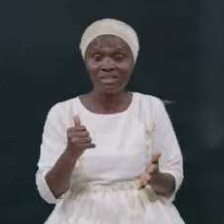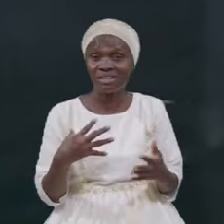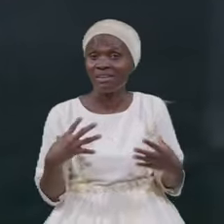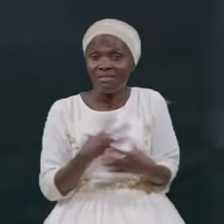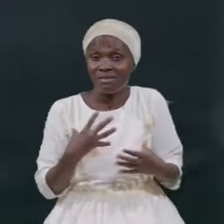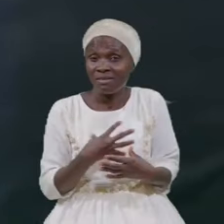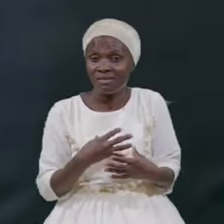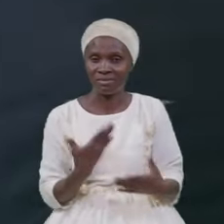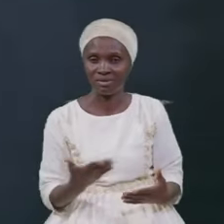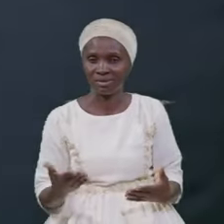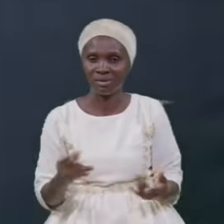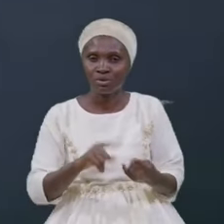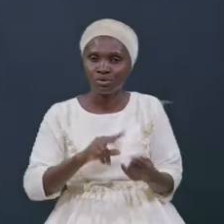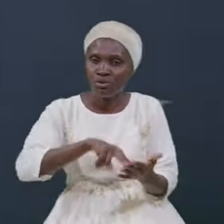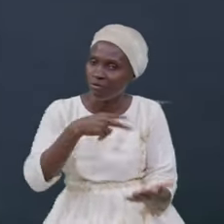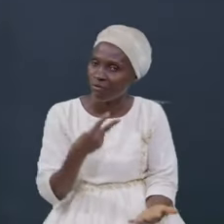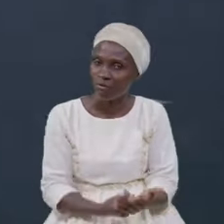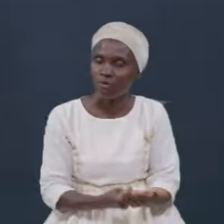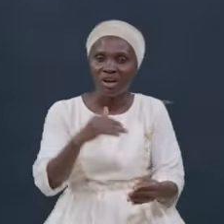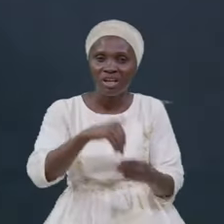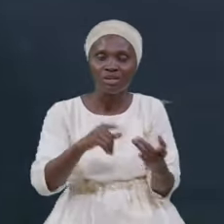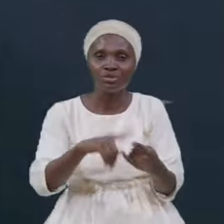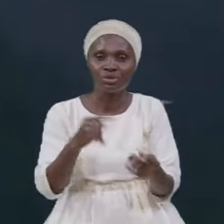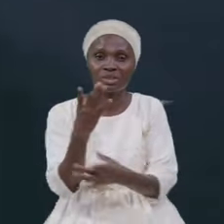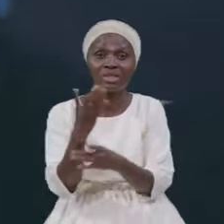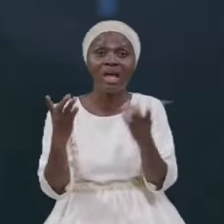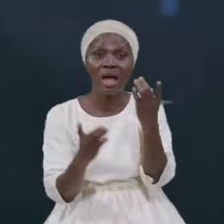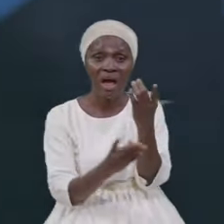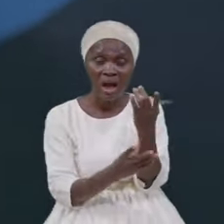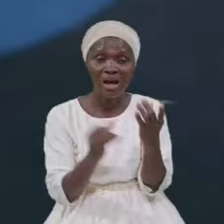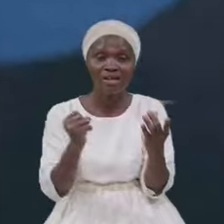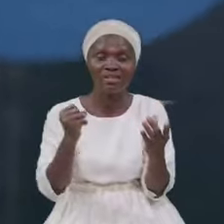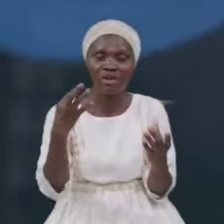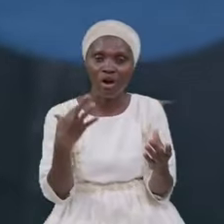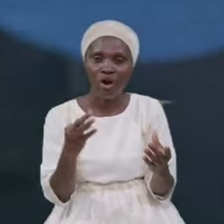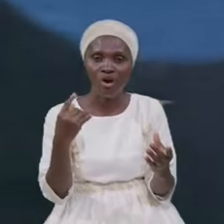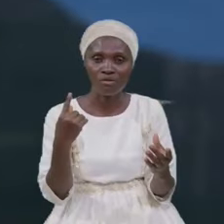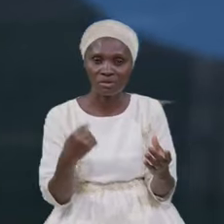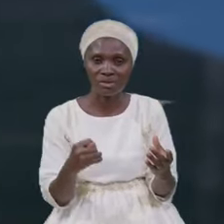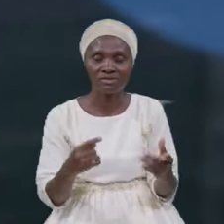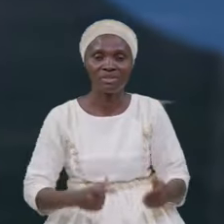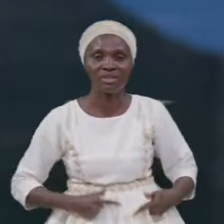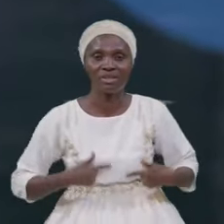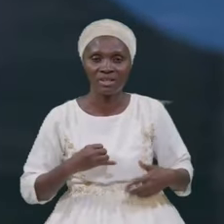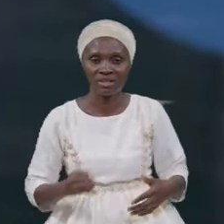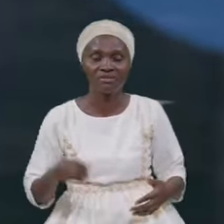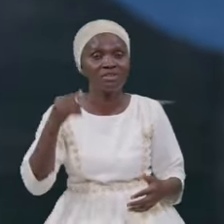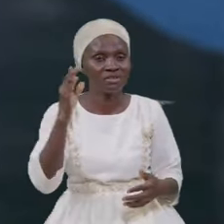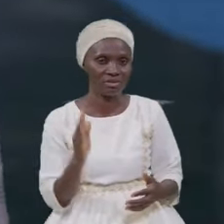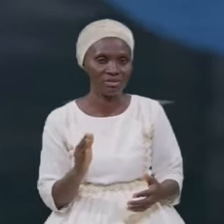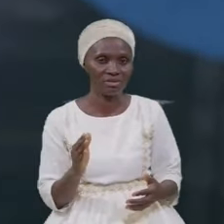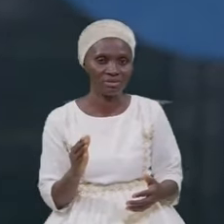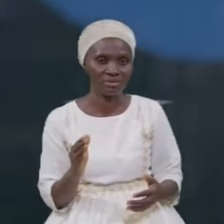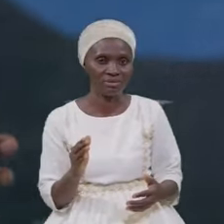vivant. De tomber entre les mains du Dieu vivant. Voyons Judas Iscariote.